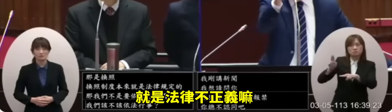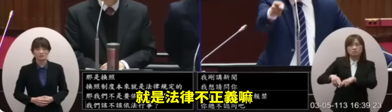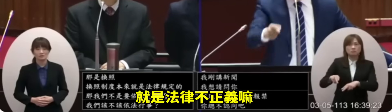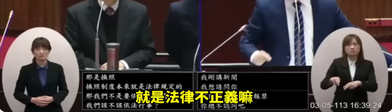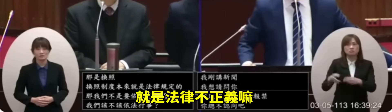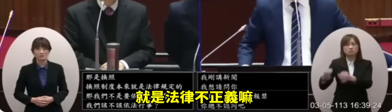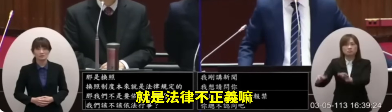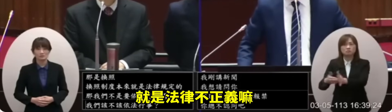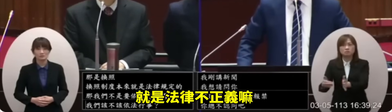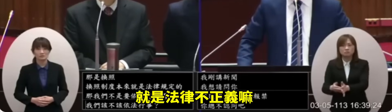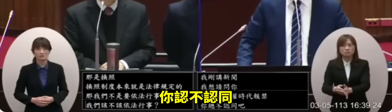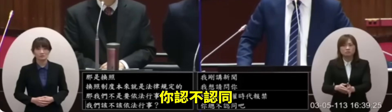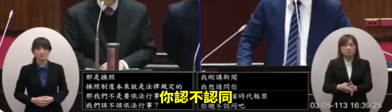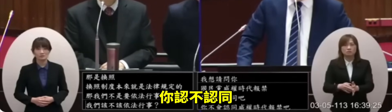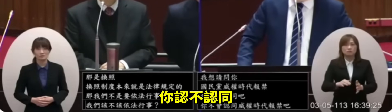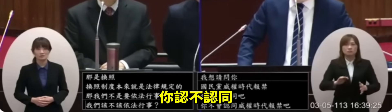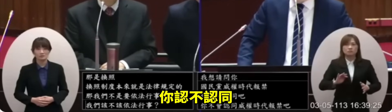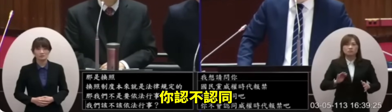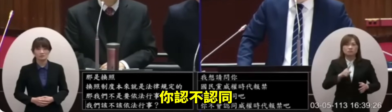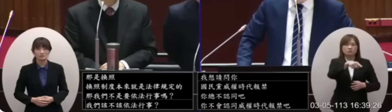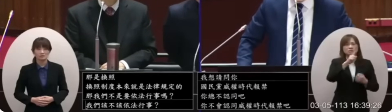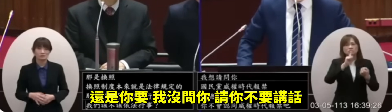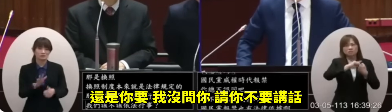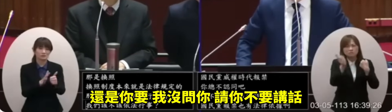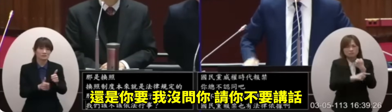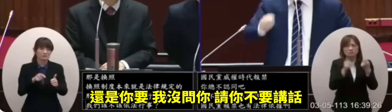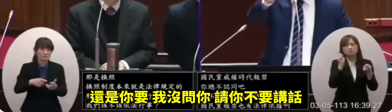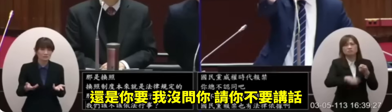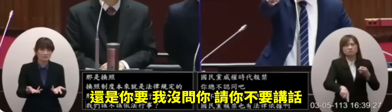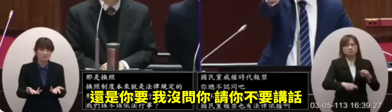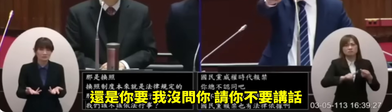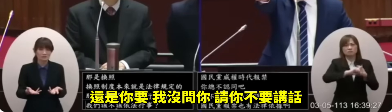就是法律不正义嘛，认不认同？ 委员，这个 还是